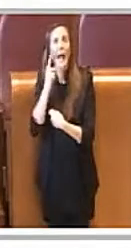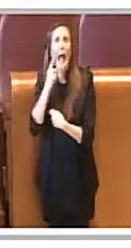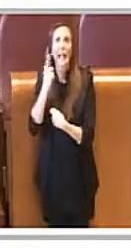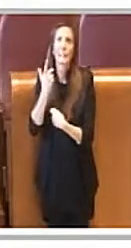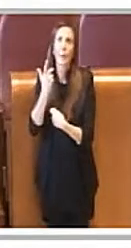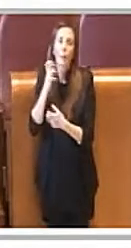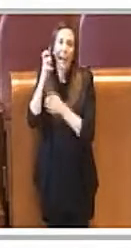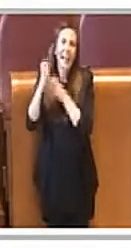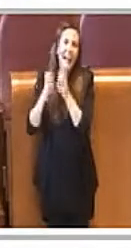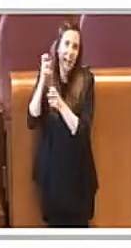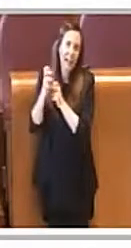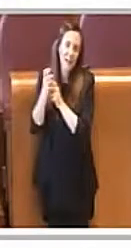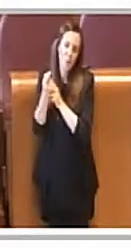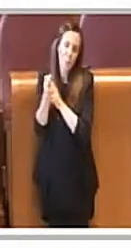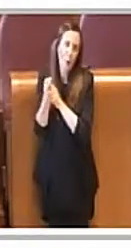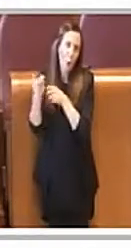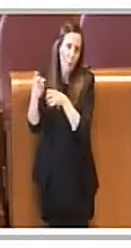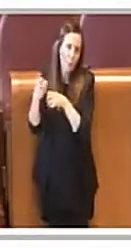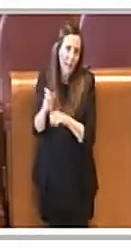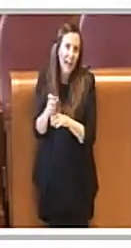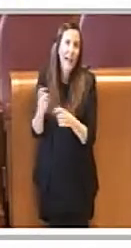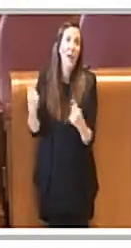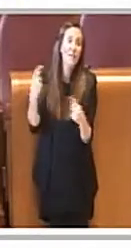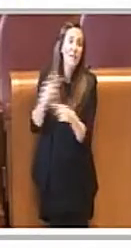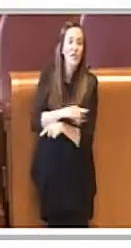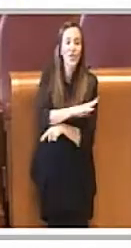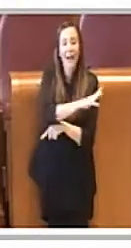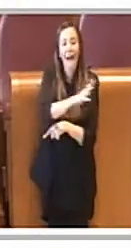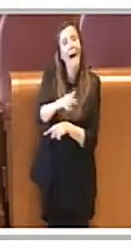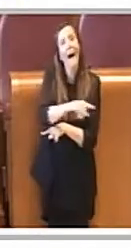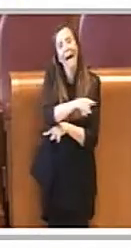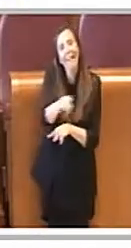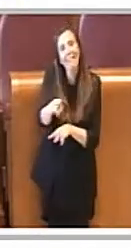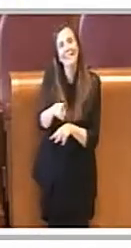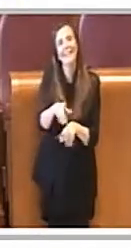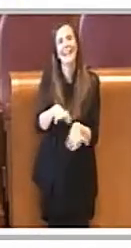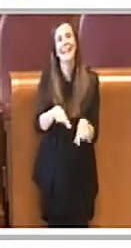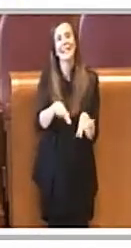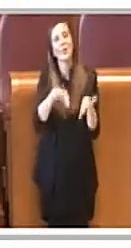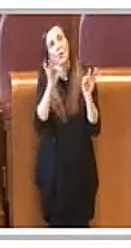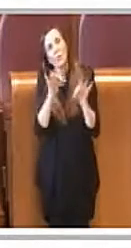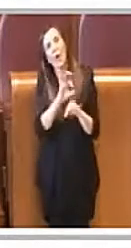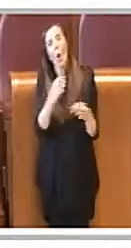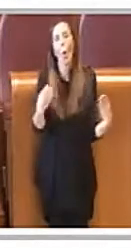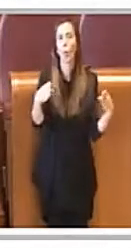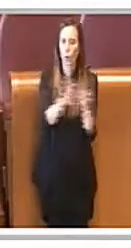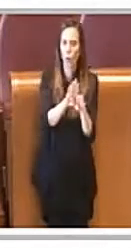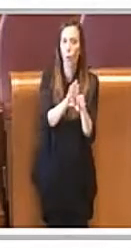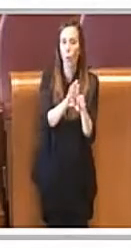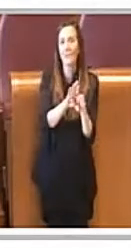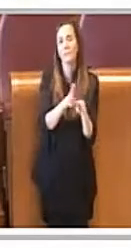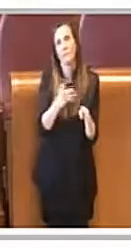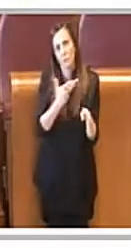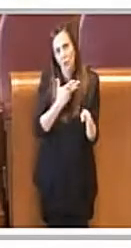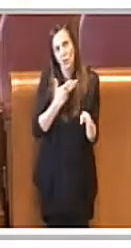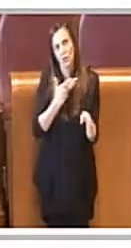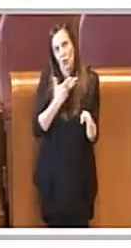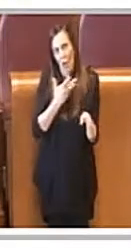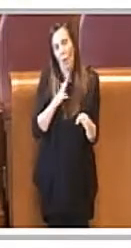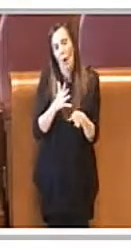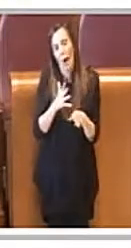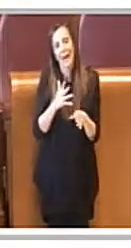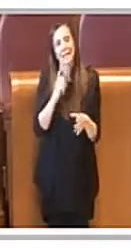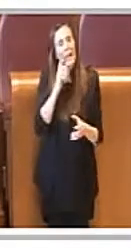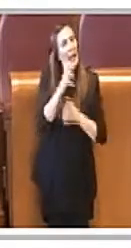crisi e altre invece essendo sospese o chiuse la sentono di più, altre che invece erano già in